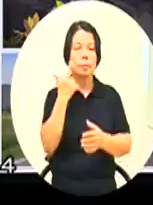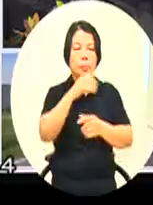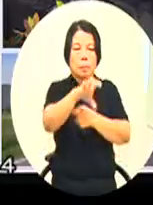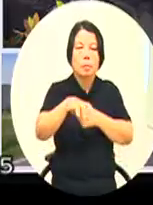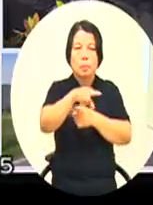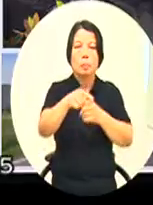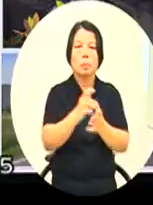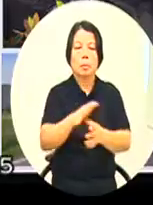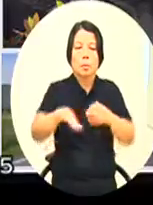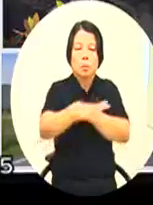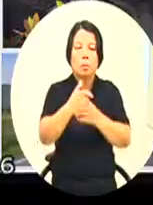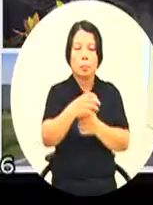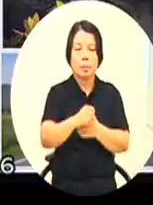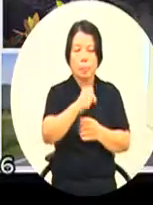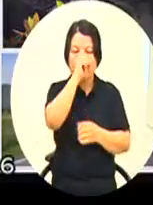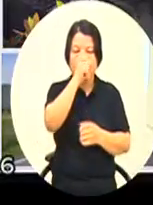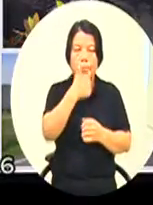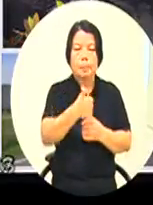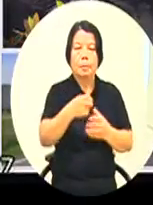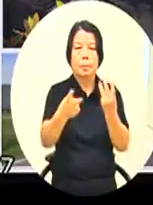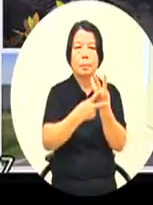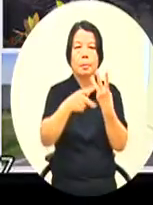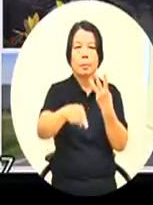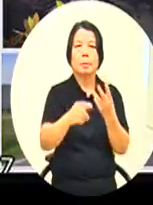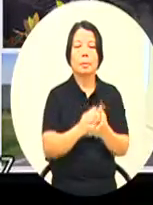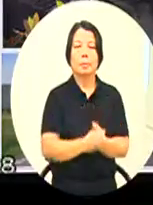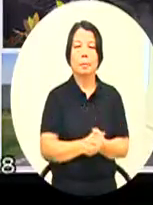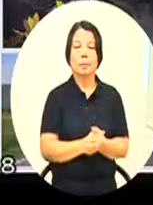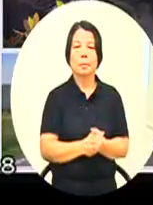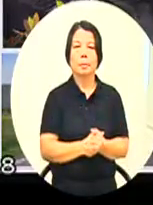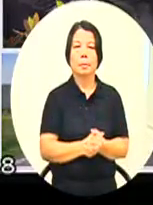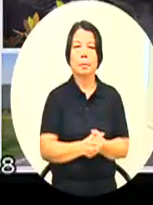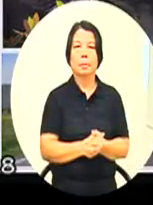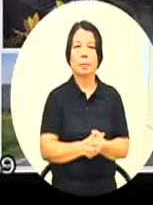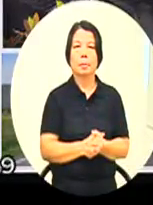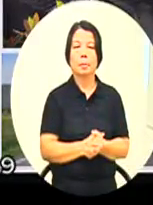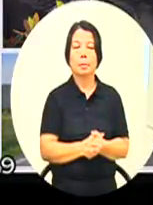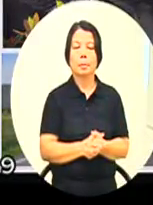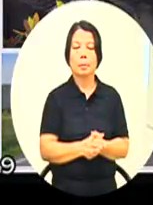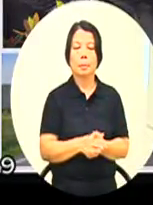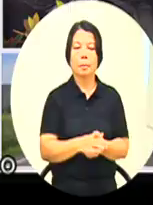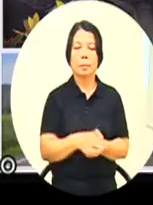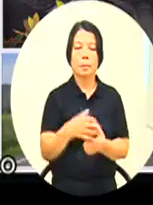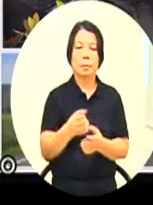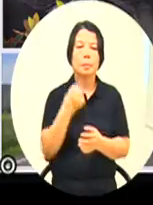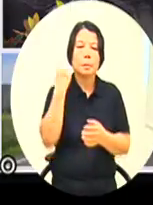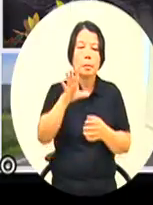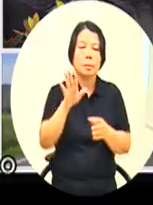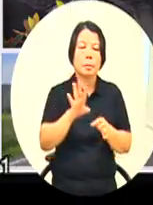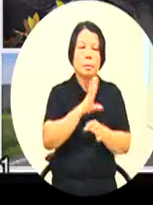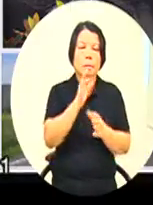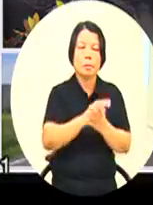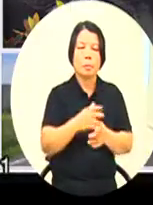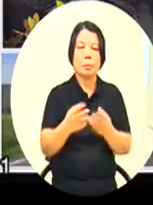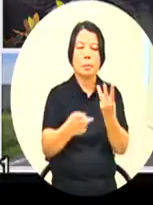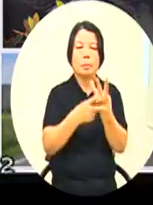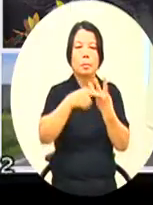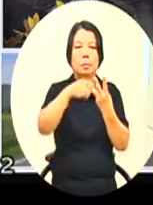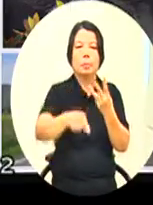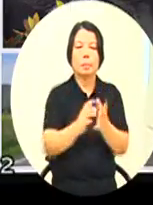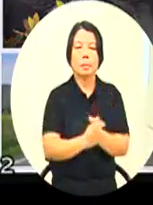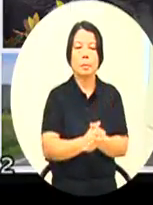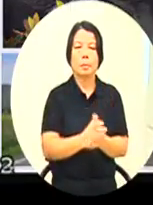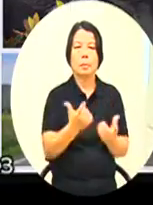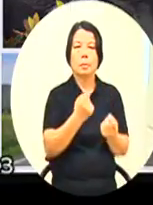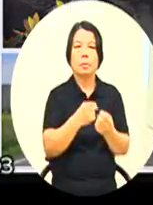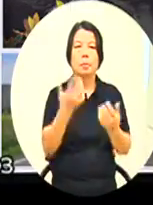宋字指挥祭典，还有拉罗的圣杯祭，然后还有新威劝善堂的祭和